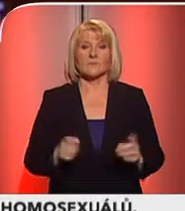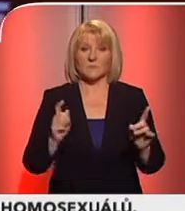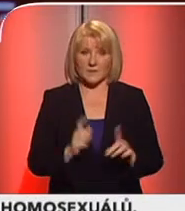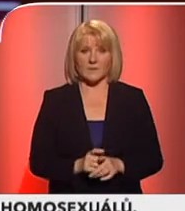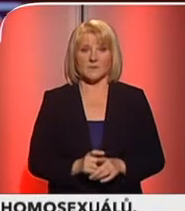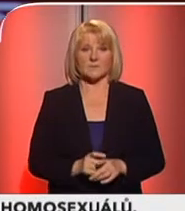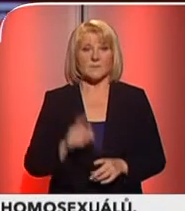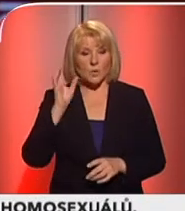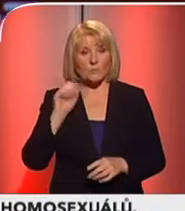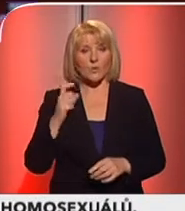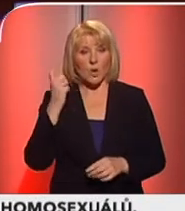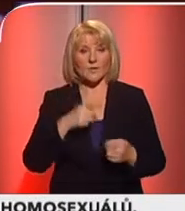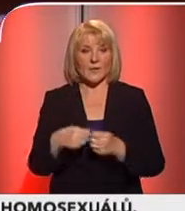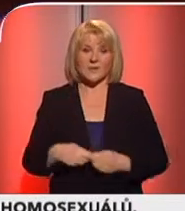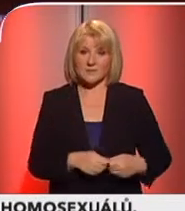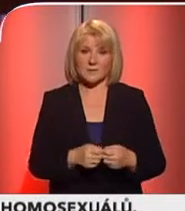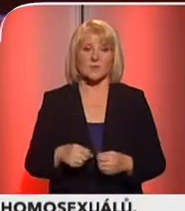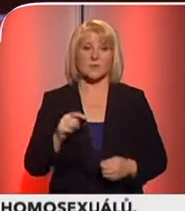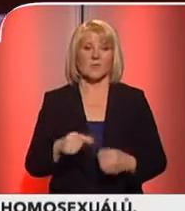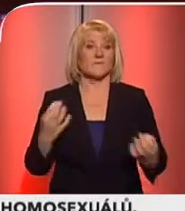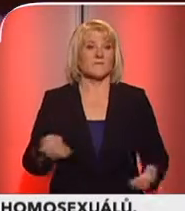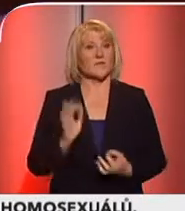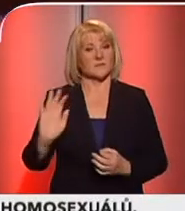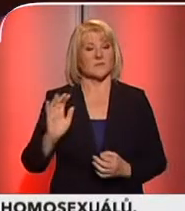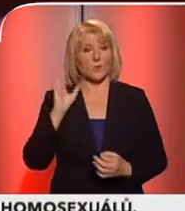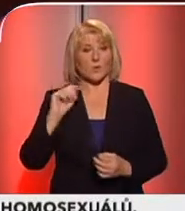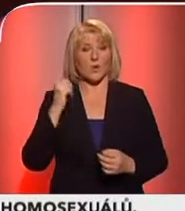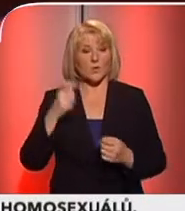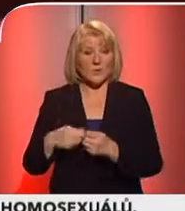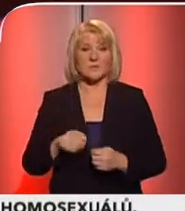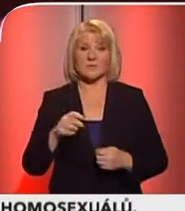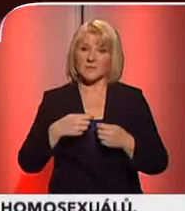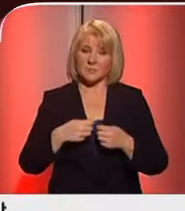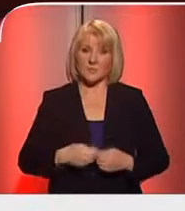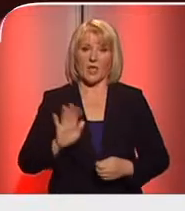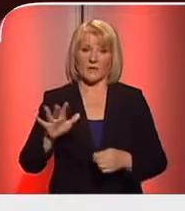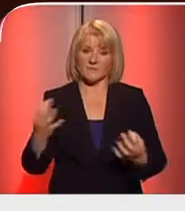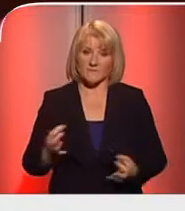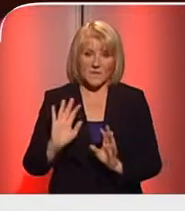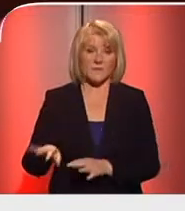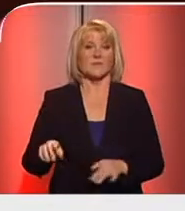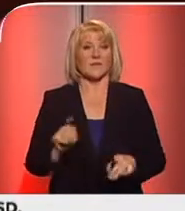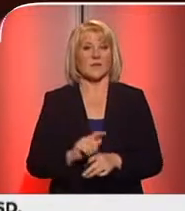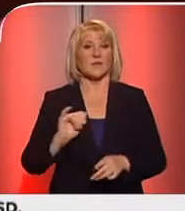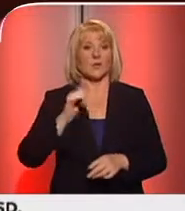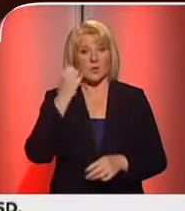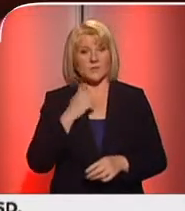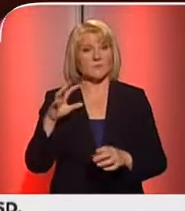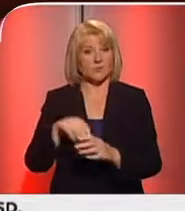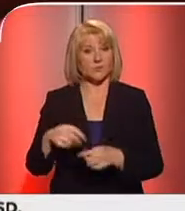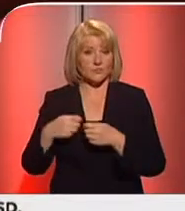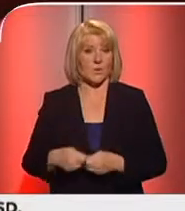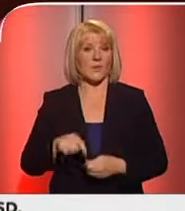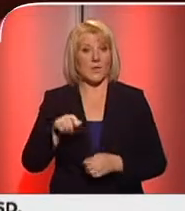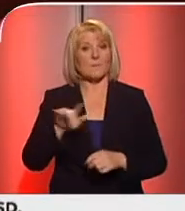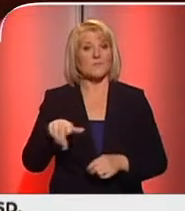samozřejmě o odborových organizací, je to věc těch odborových organizací, je to věc jejich členů a je to věc lidí, kteří teda v tom odborovém hnutí jsou přímo